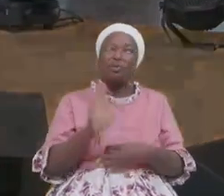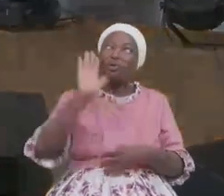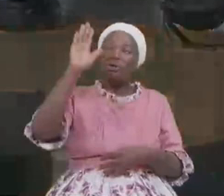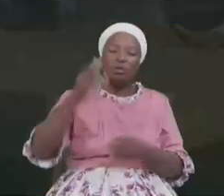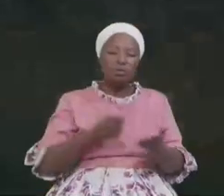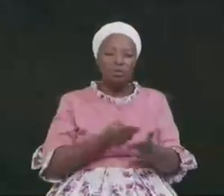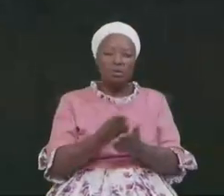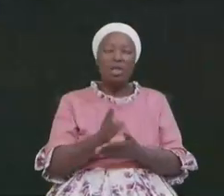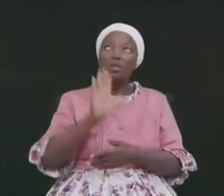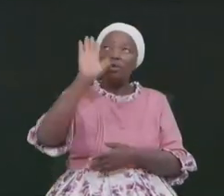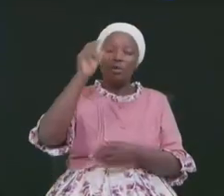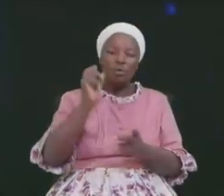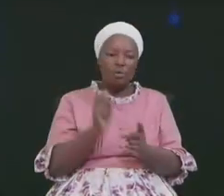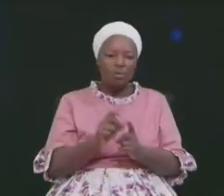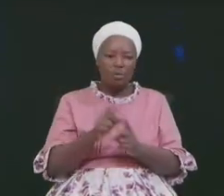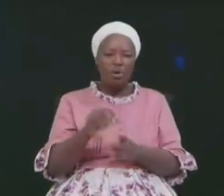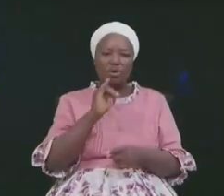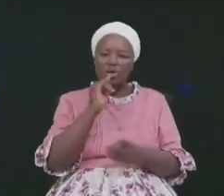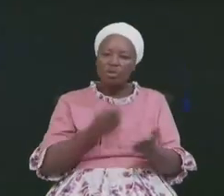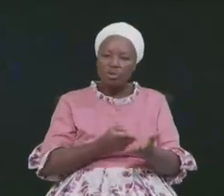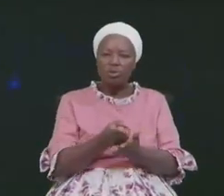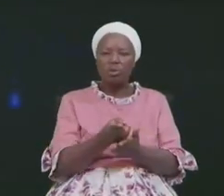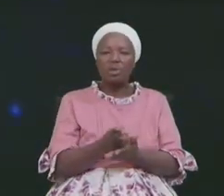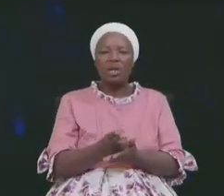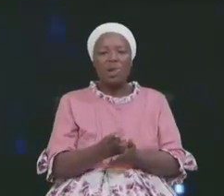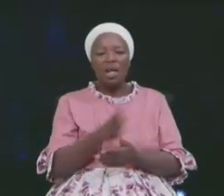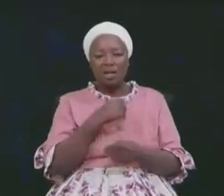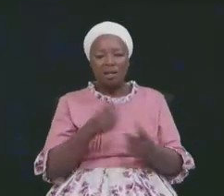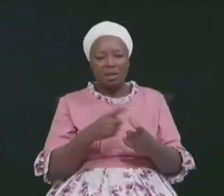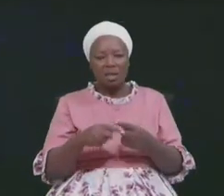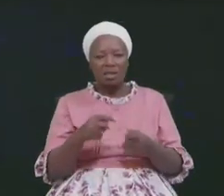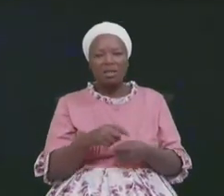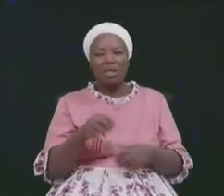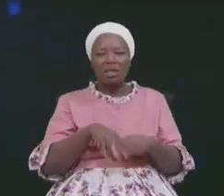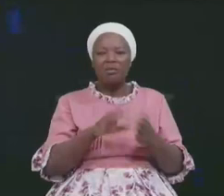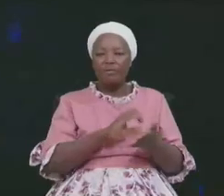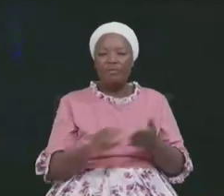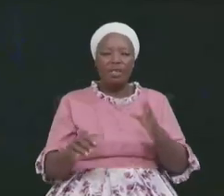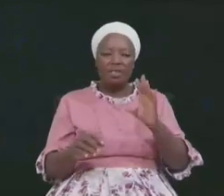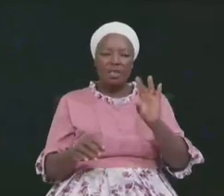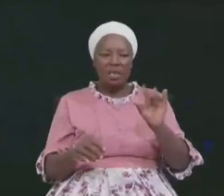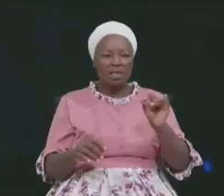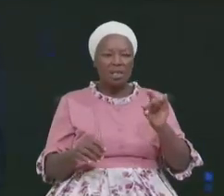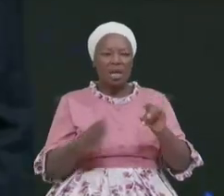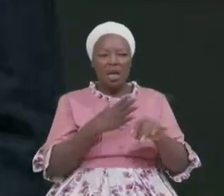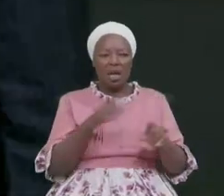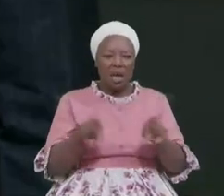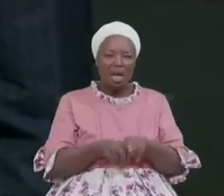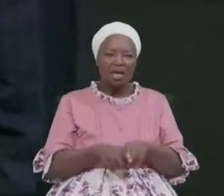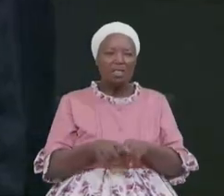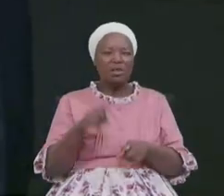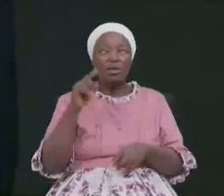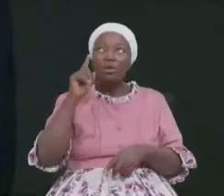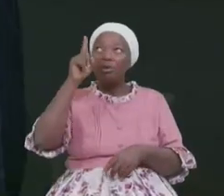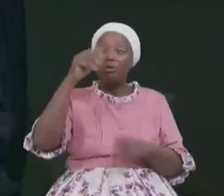parole est la vérité. Dans le verset 18. comme tu m'as envoyé dans le